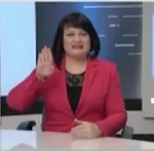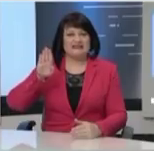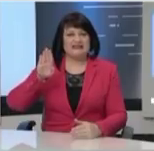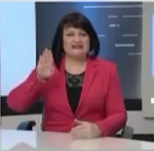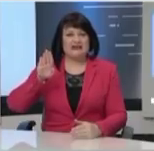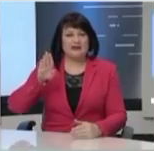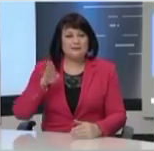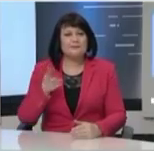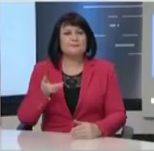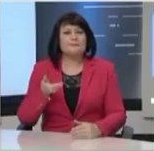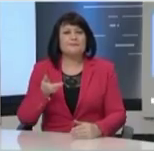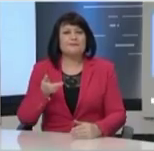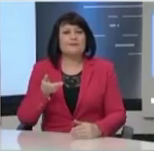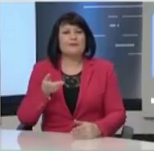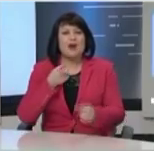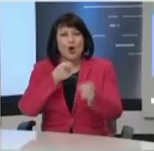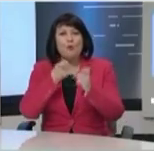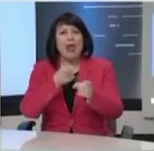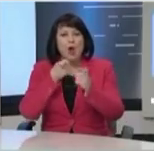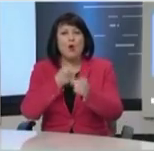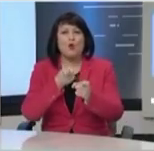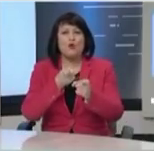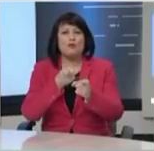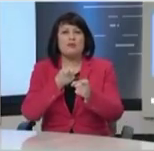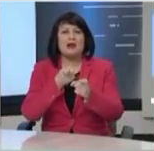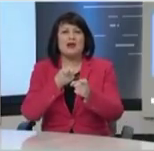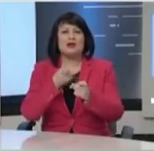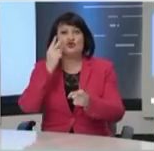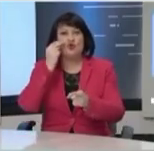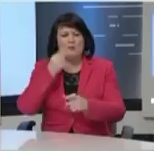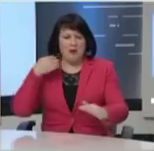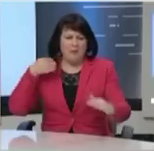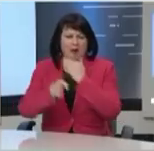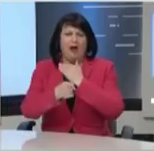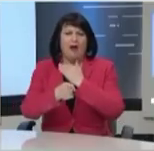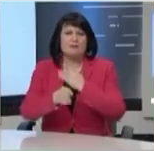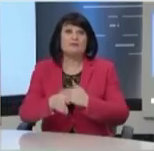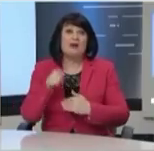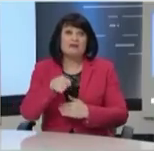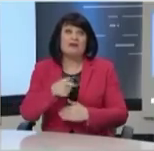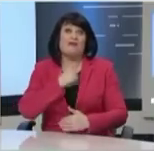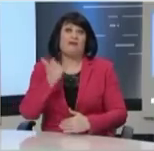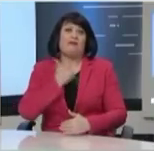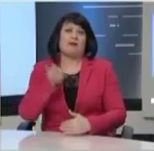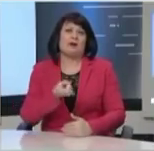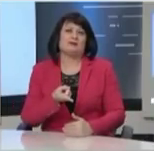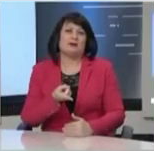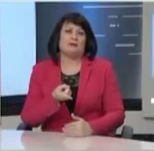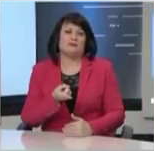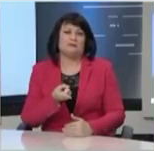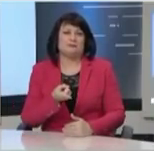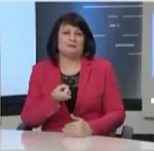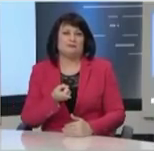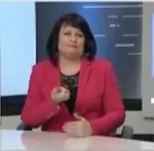ήσυχα, παρακαλώ. Και στα όπλα, να μπούμε μέσα στα Σκόπια. Αυτά τα συνθήματα φωνάζουν σε αυτές